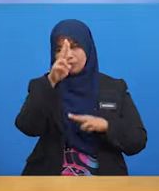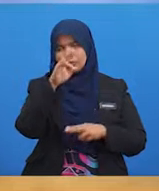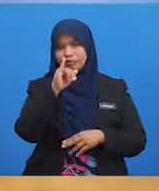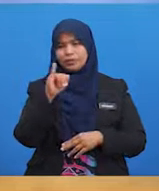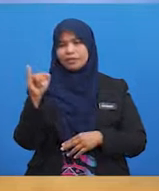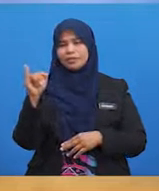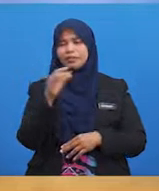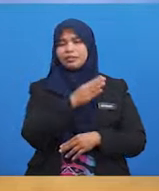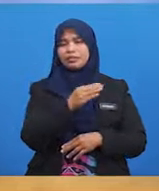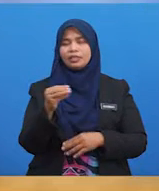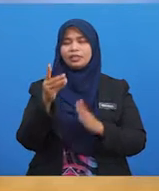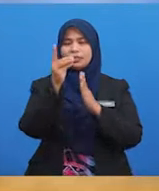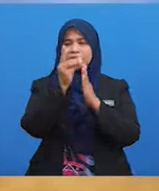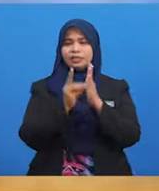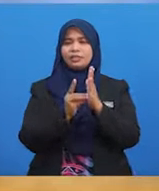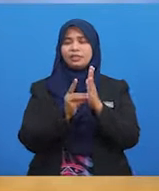dihormati dan